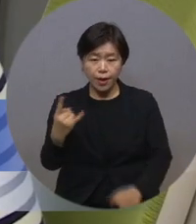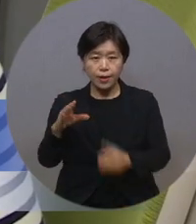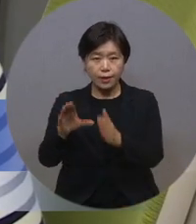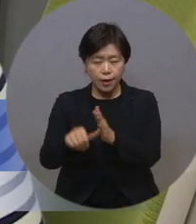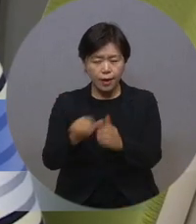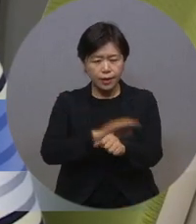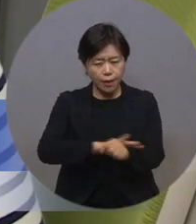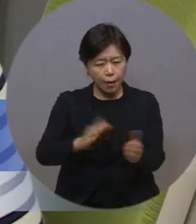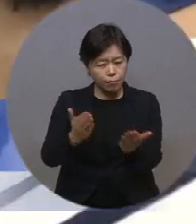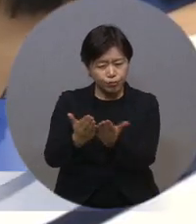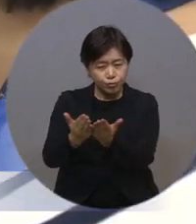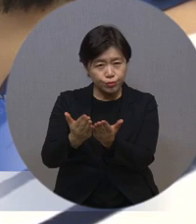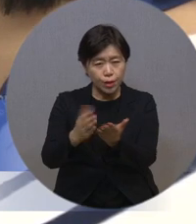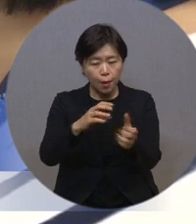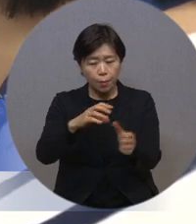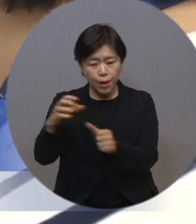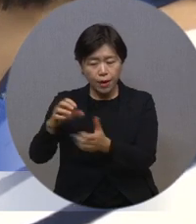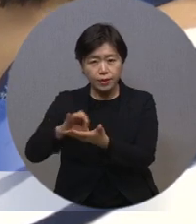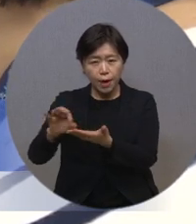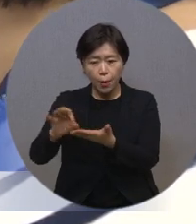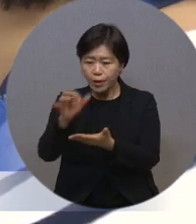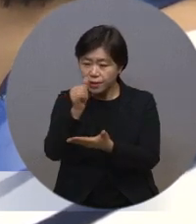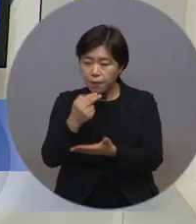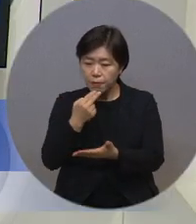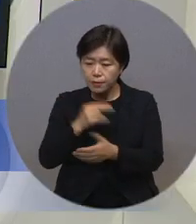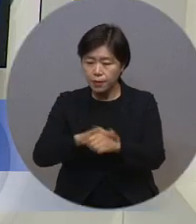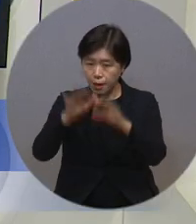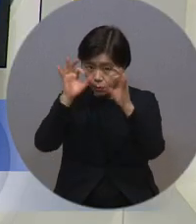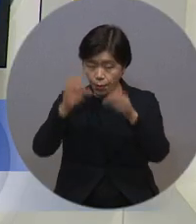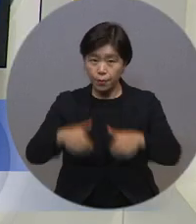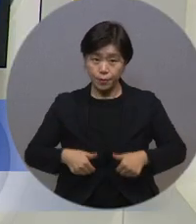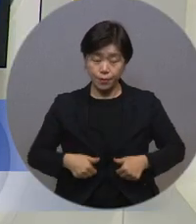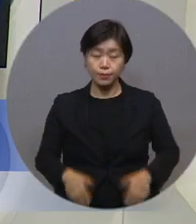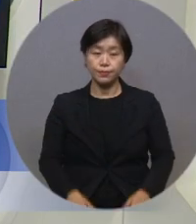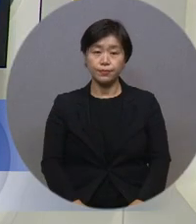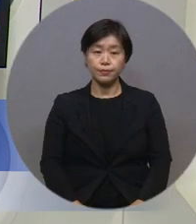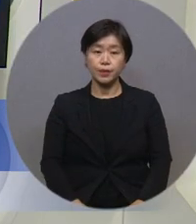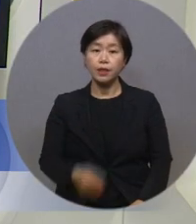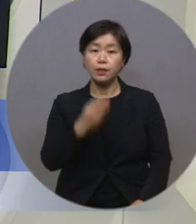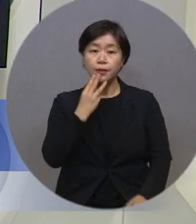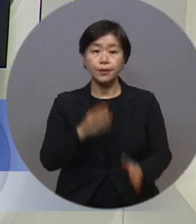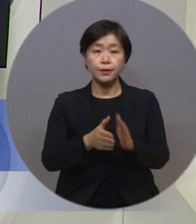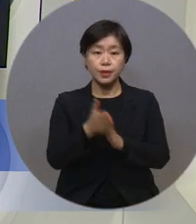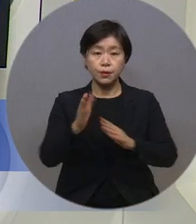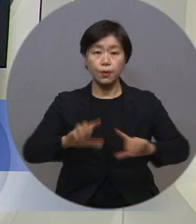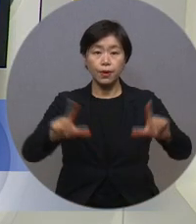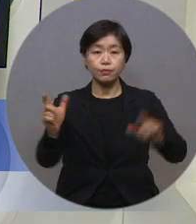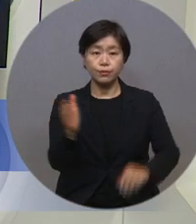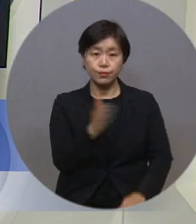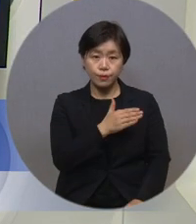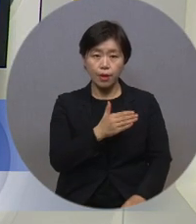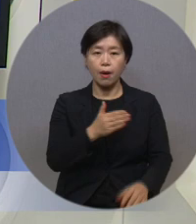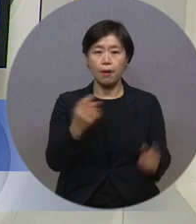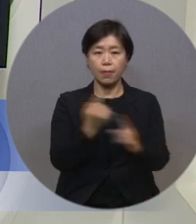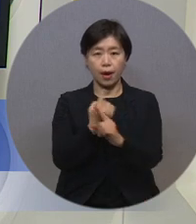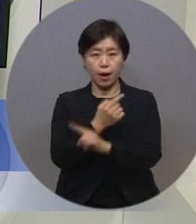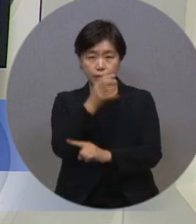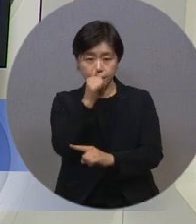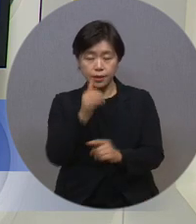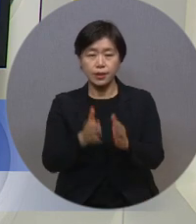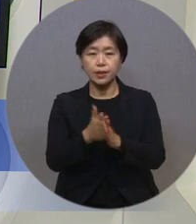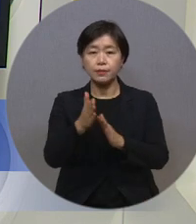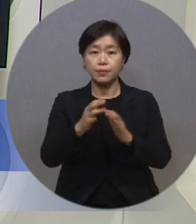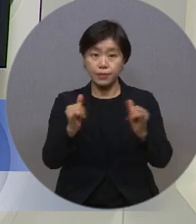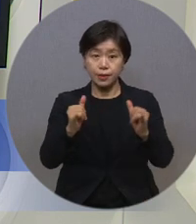반영하고 있는지 지켜봐야 할 것 같습니다 서울시가 올해부터 달라지는 시민생활과 관련한 새로운